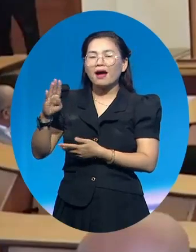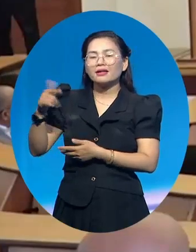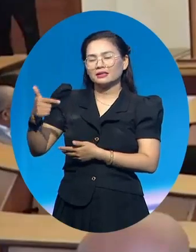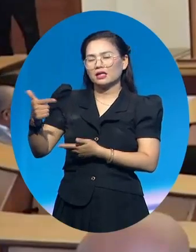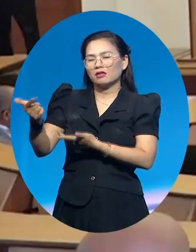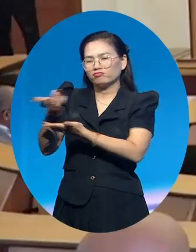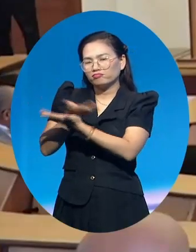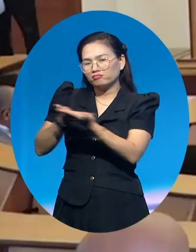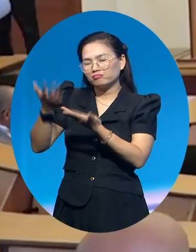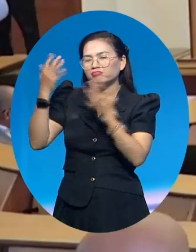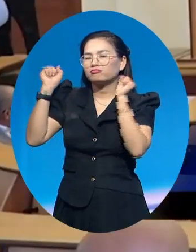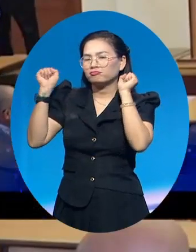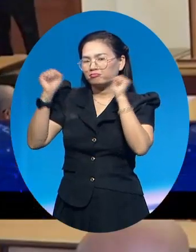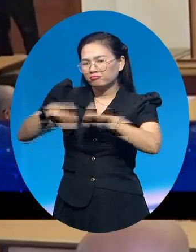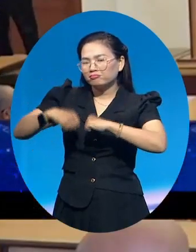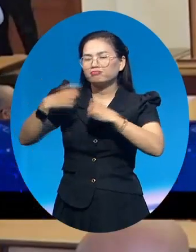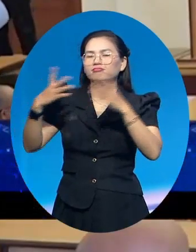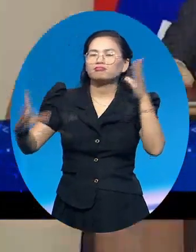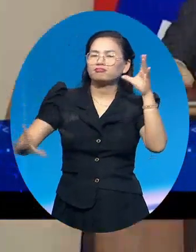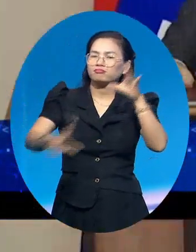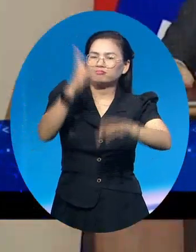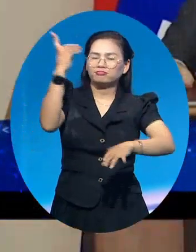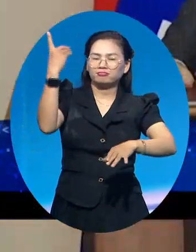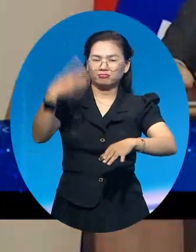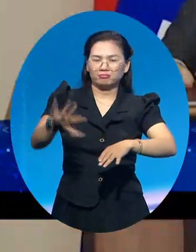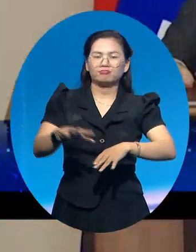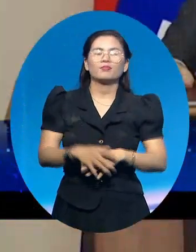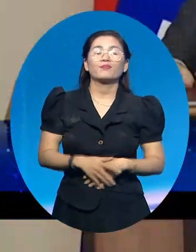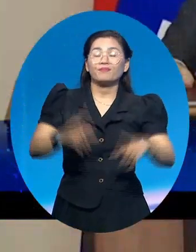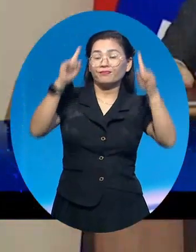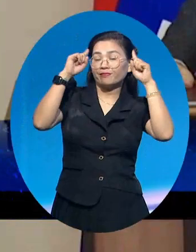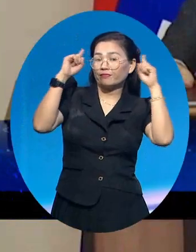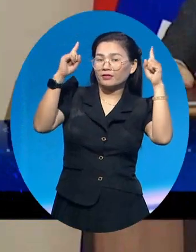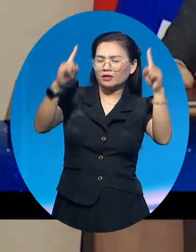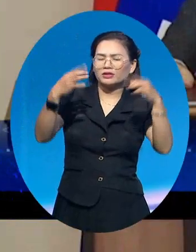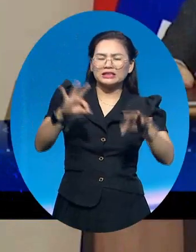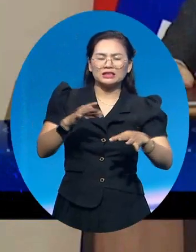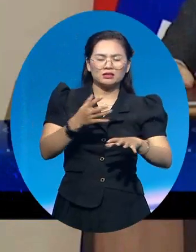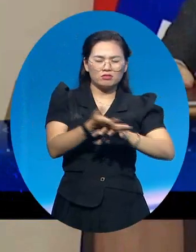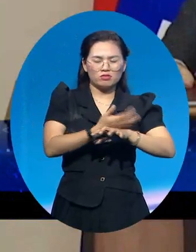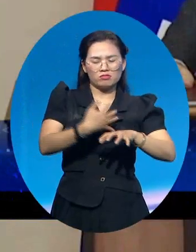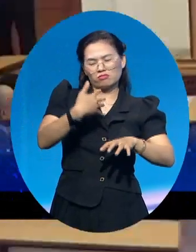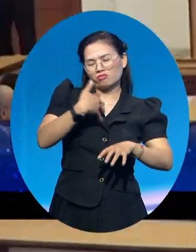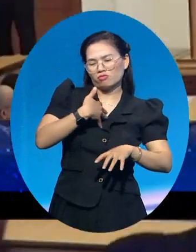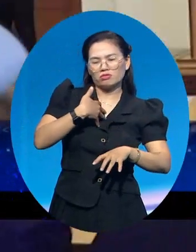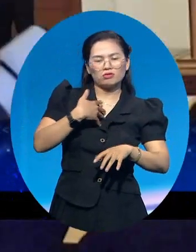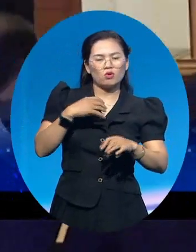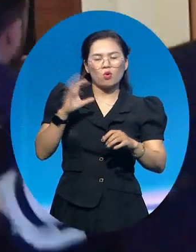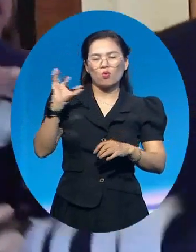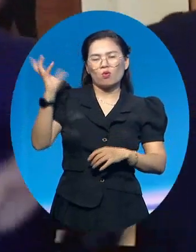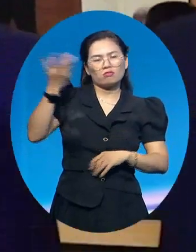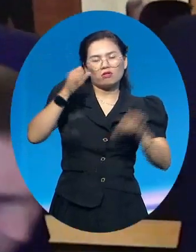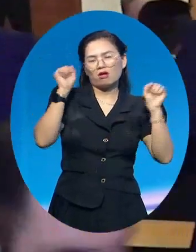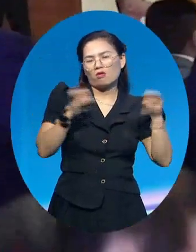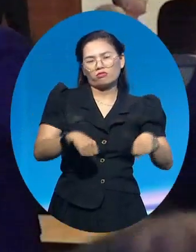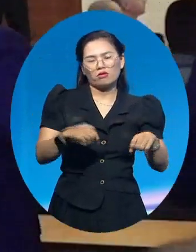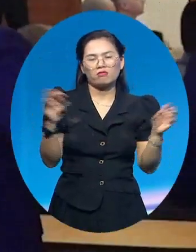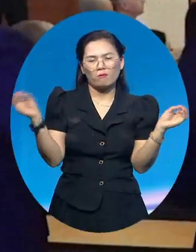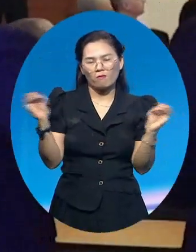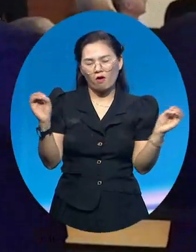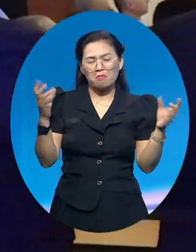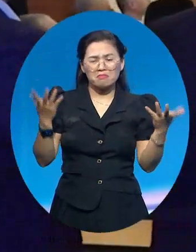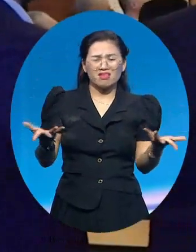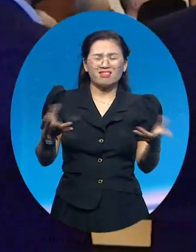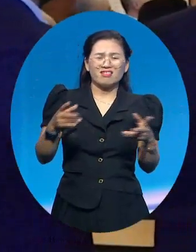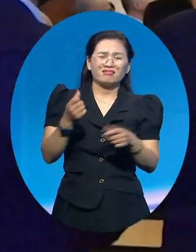Theo lãnh đạo Shavkat Sharamanian của Cộng hòa Nagorno-Karabakh không được quốc tế công nhận. Quyết định trên được đưa ra do tình hình chính trị